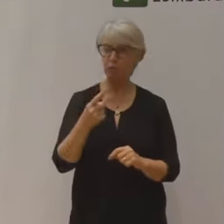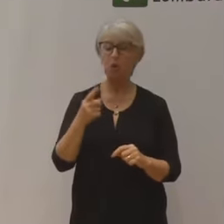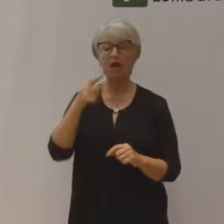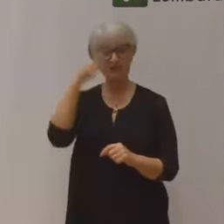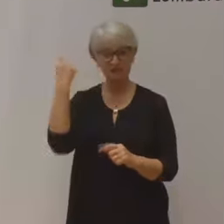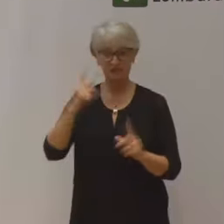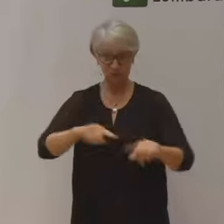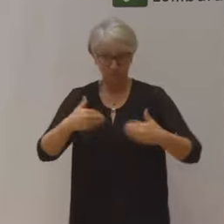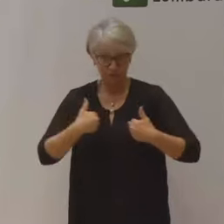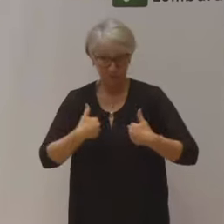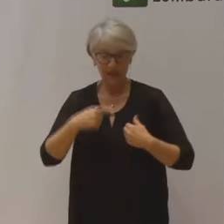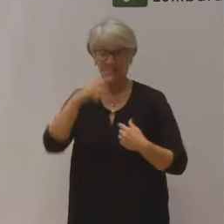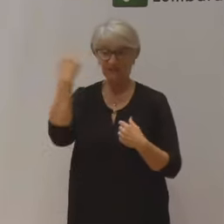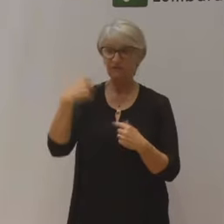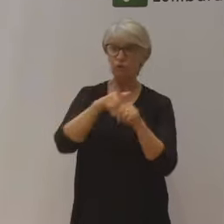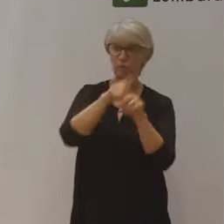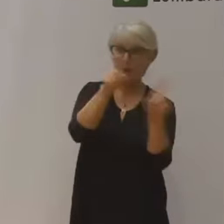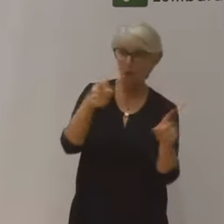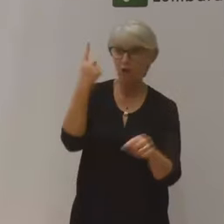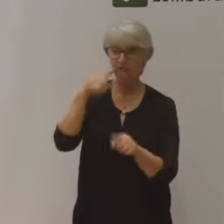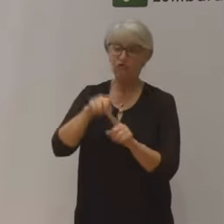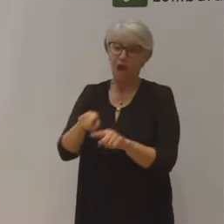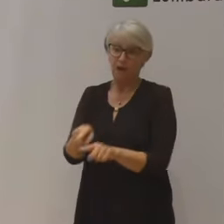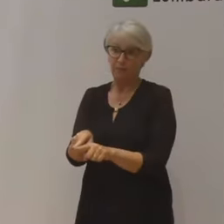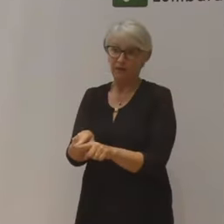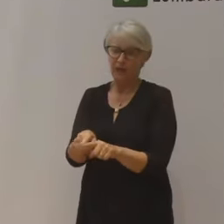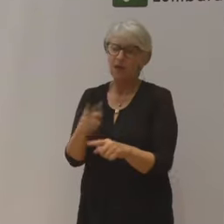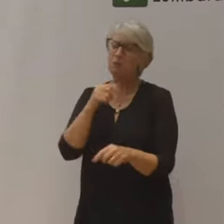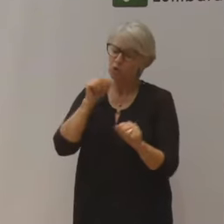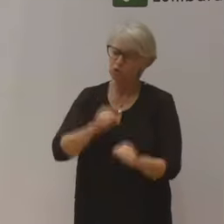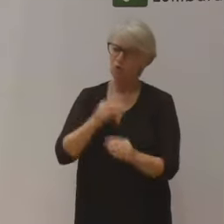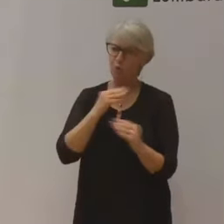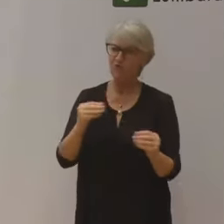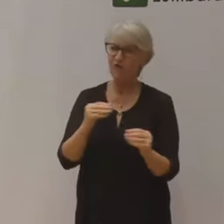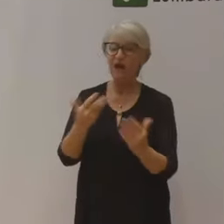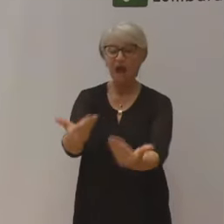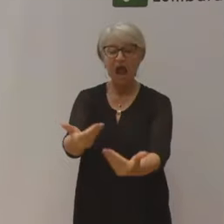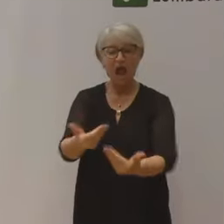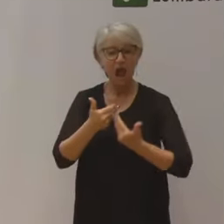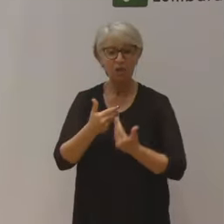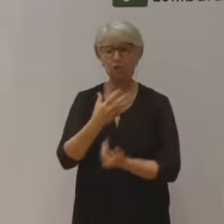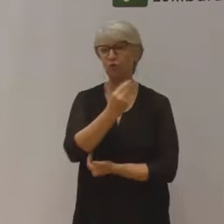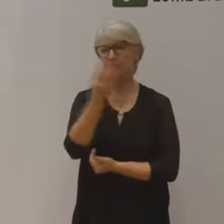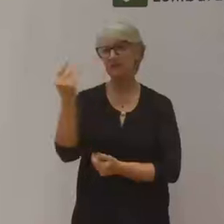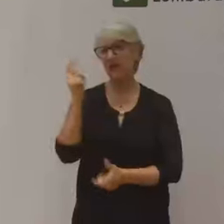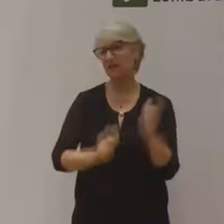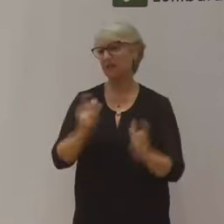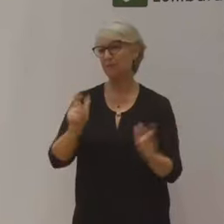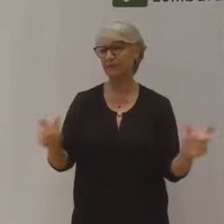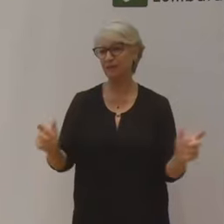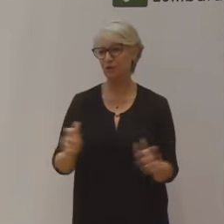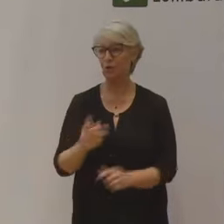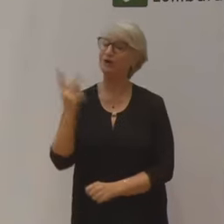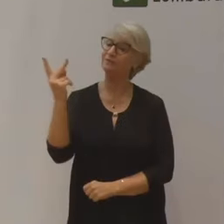lei, è difficile per tutti noi. Però chiaramente si può fare, ci vuole l'aiuto di tante persone. Certo, questo è